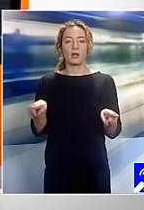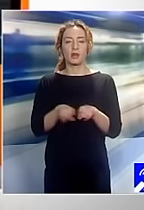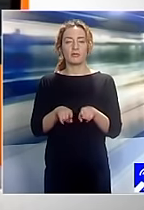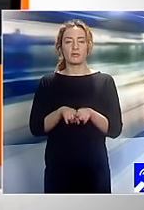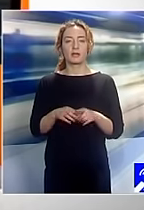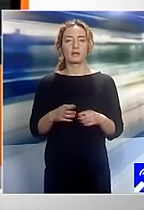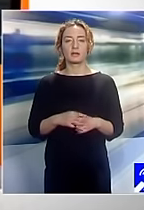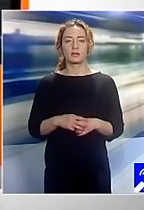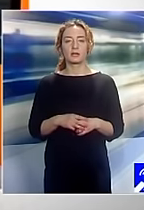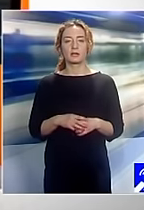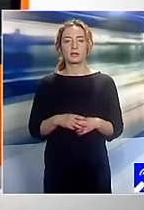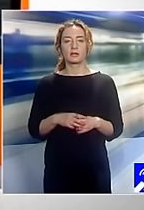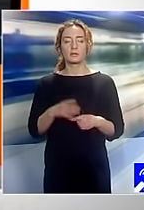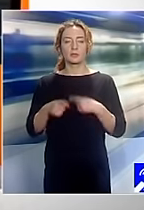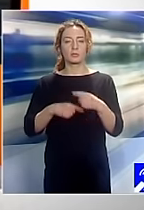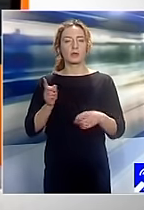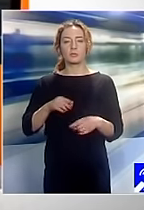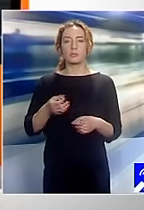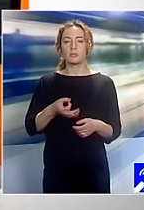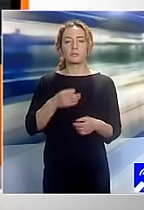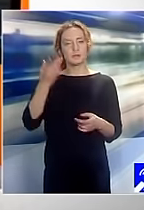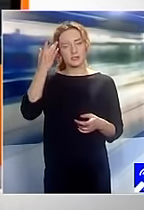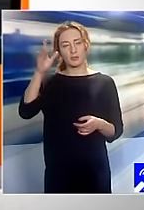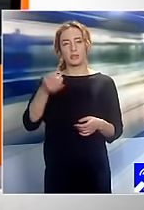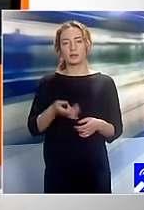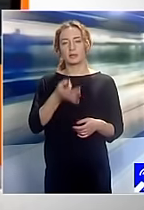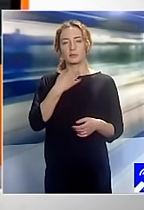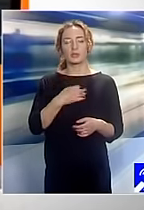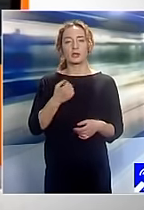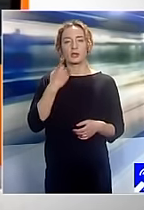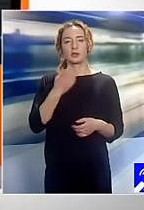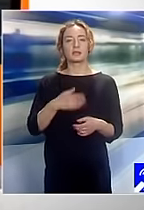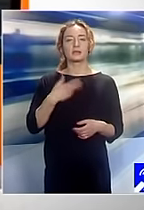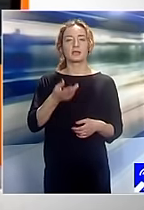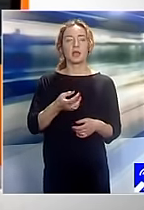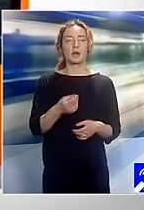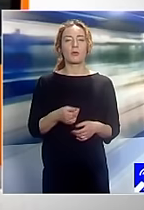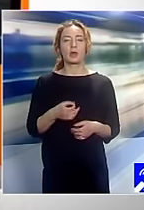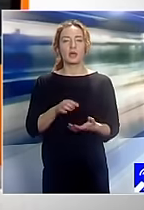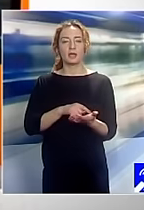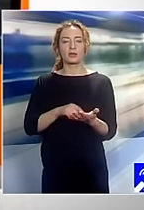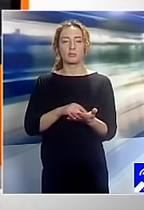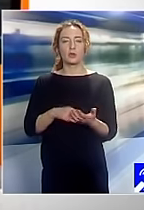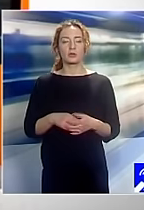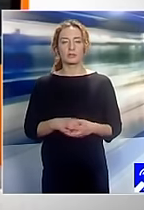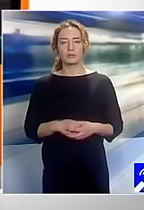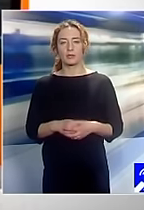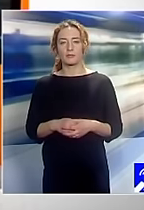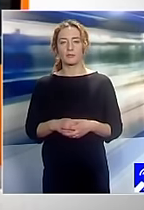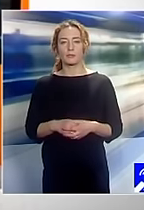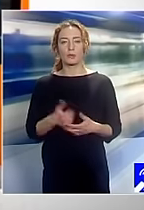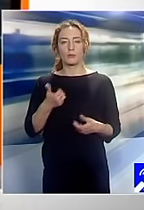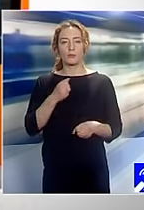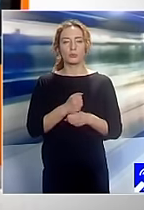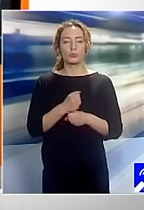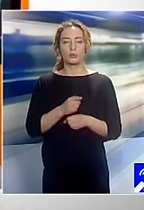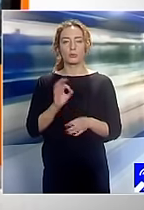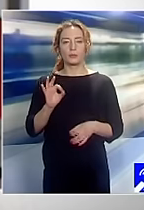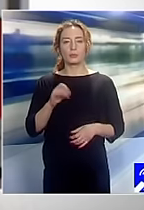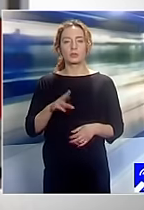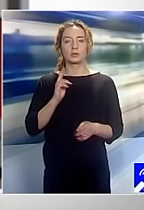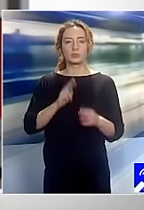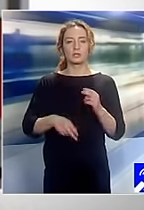infecție bacteriană, prin urmare nu am scăpat de antibiotic. Când se prescriu antibiotice? Când trebuie să luăm? Un lucru bun, cum să zic, în